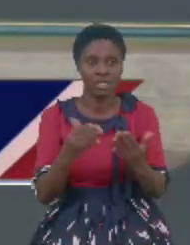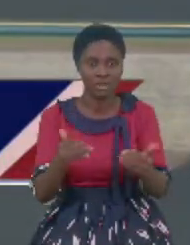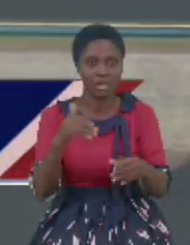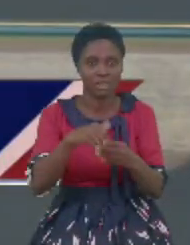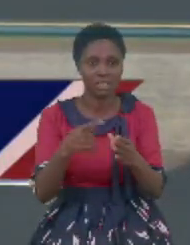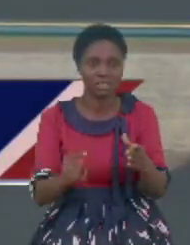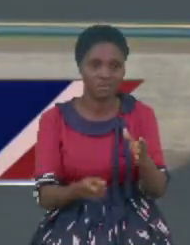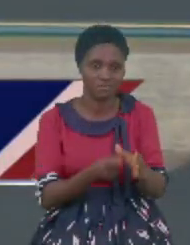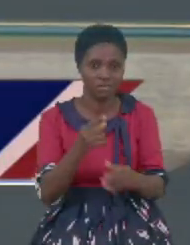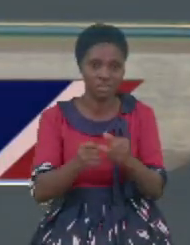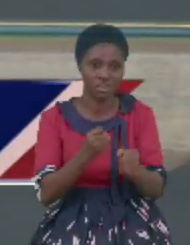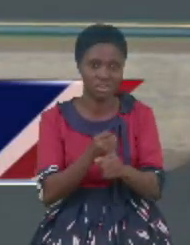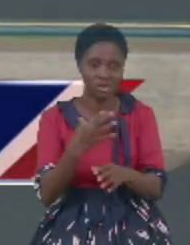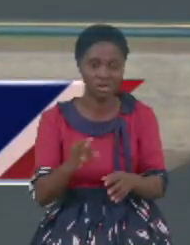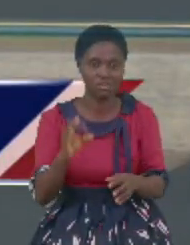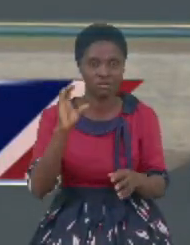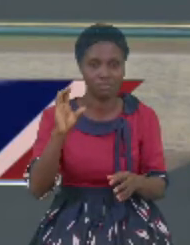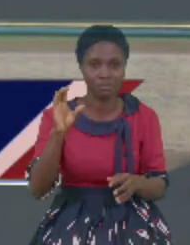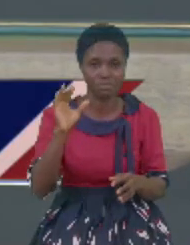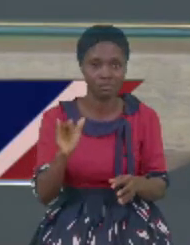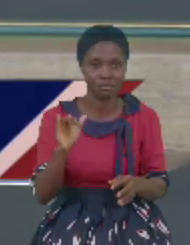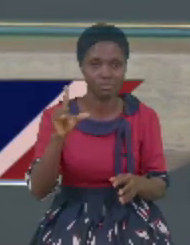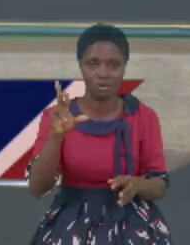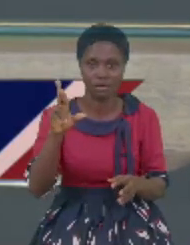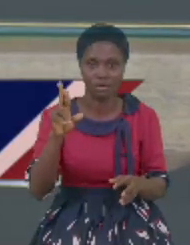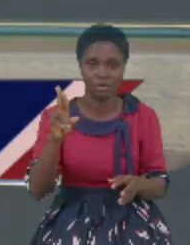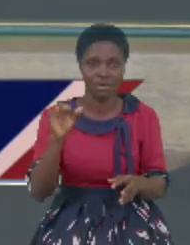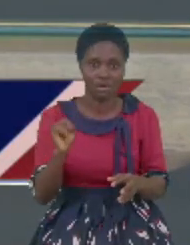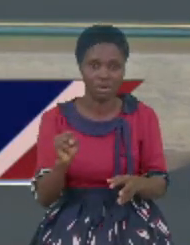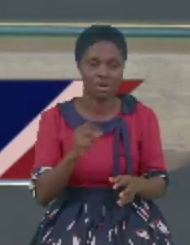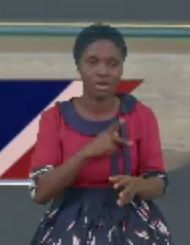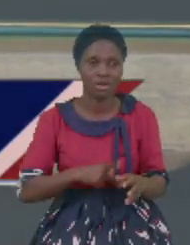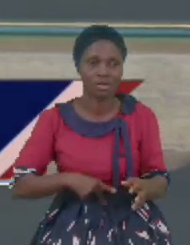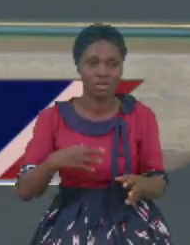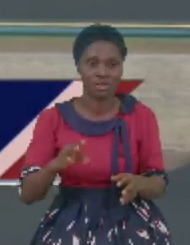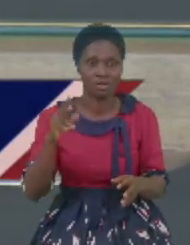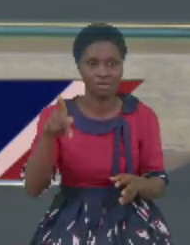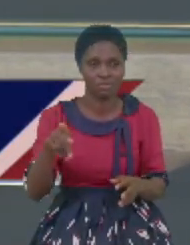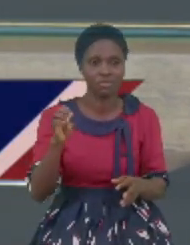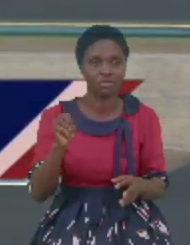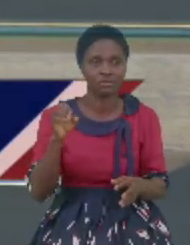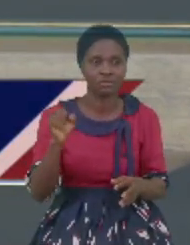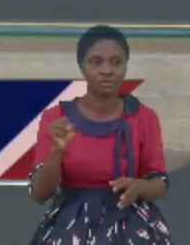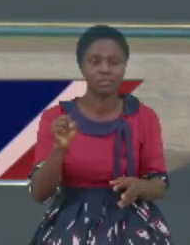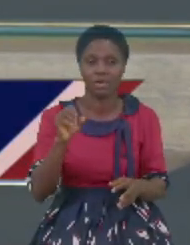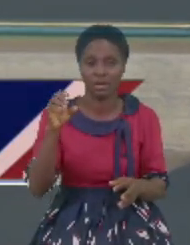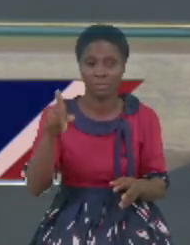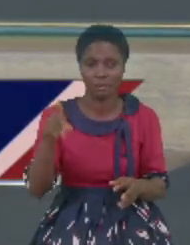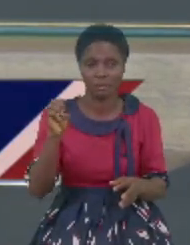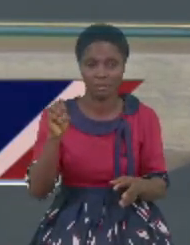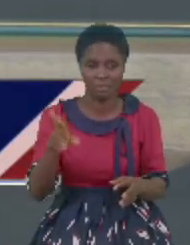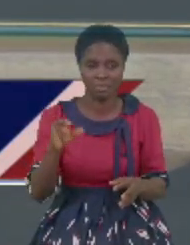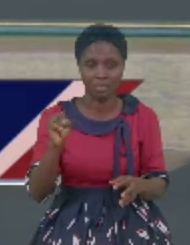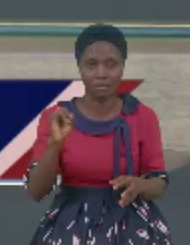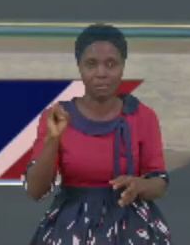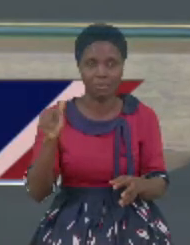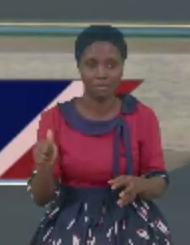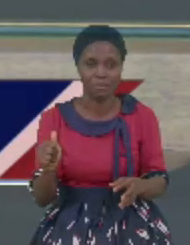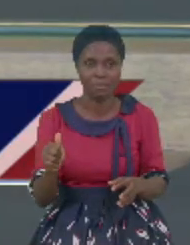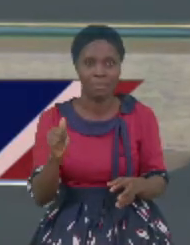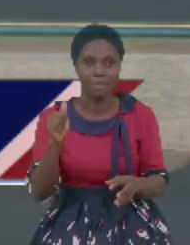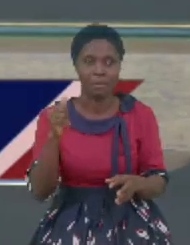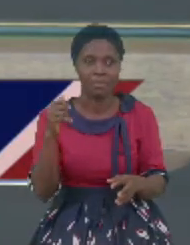Esdras 1 verset 1. La première année de Cyrus, roi de Perse, afin que s'accomplit la parole de